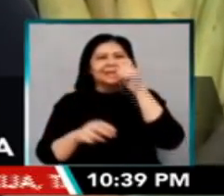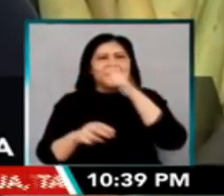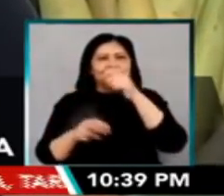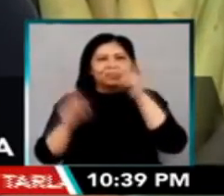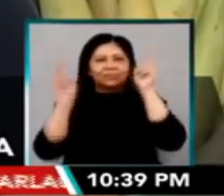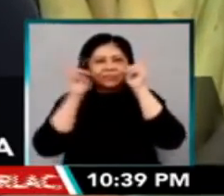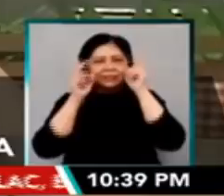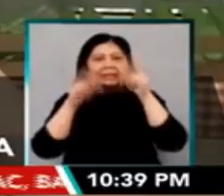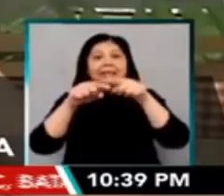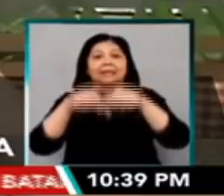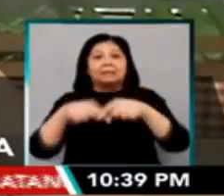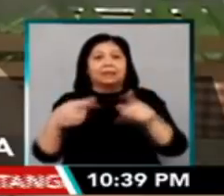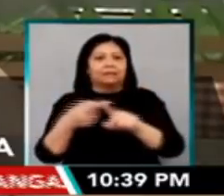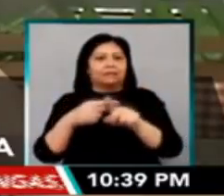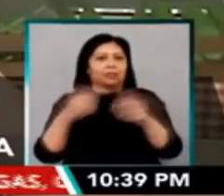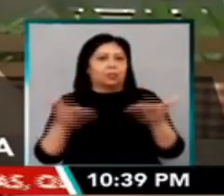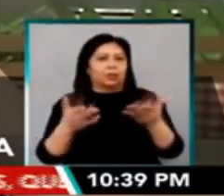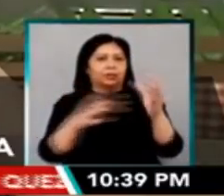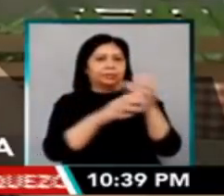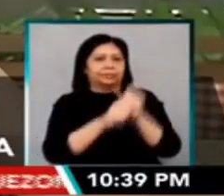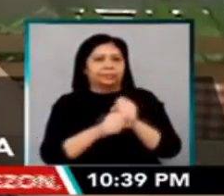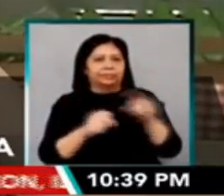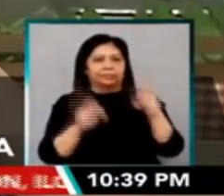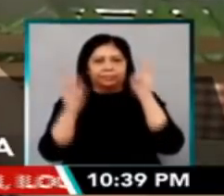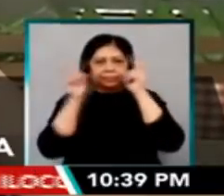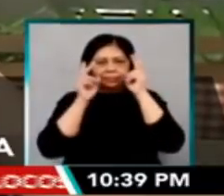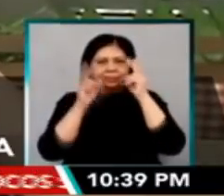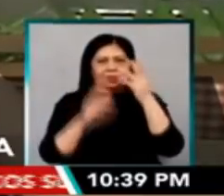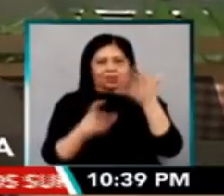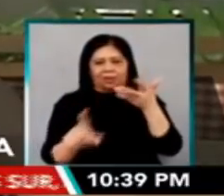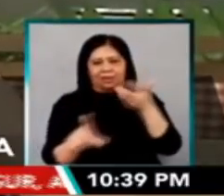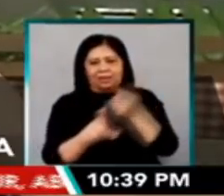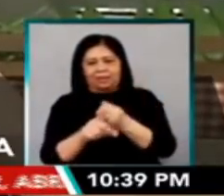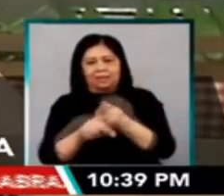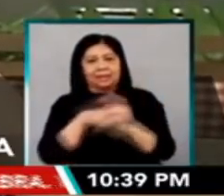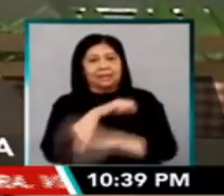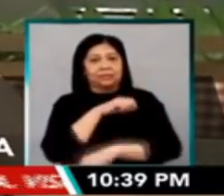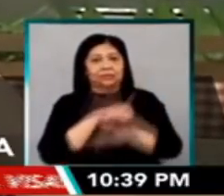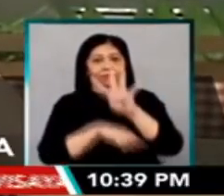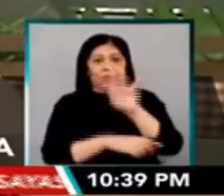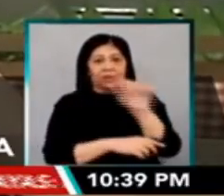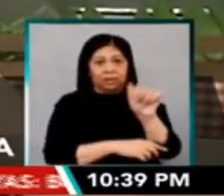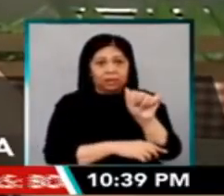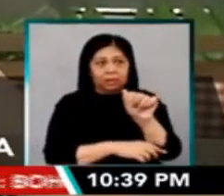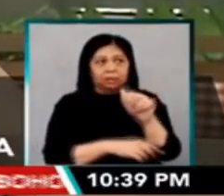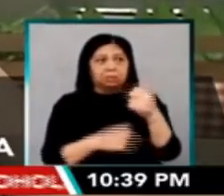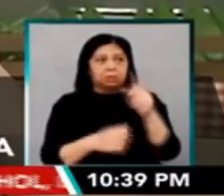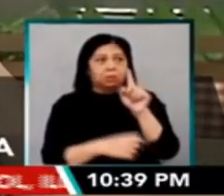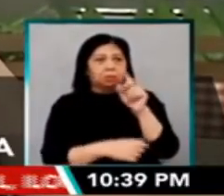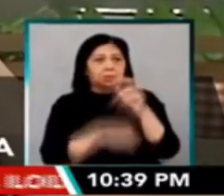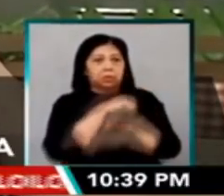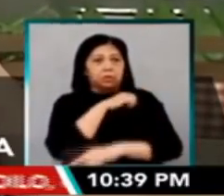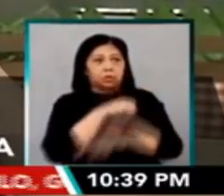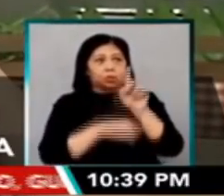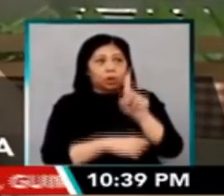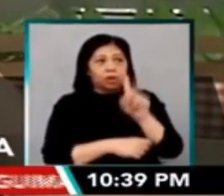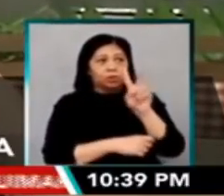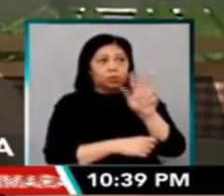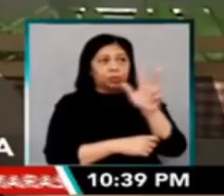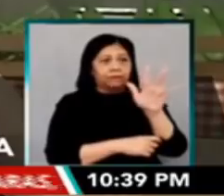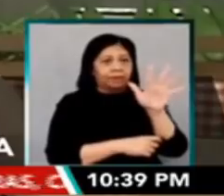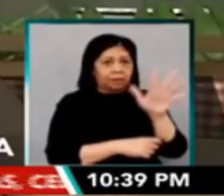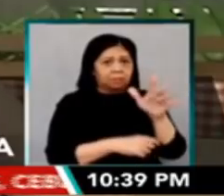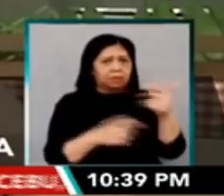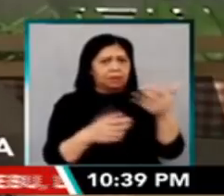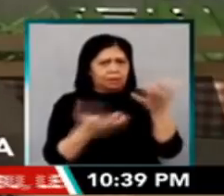magmumula ang supply. Tinamaan ng yung Region 4A, meron ka pang 1, 2, 3, tsaka 5 na panggagalingan ng vegetables.